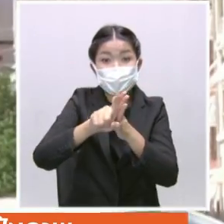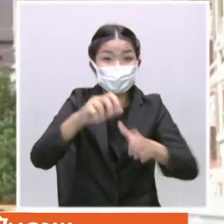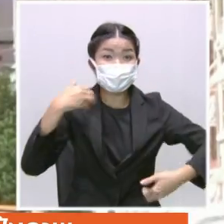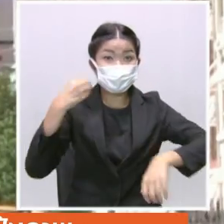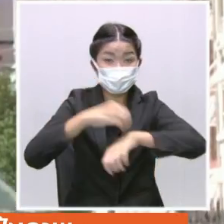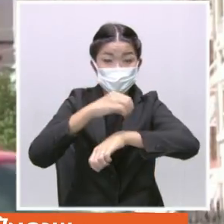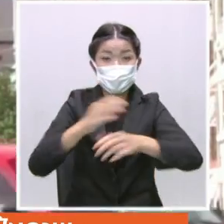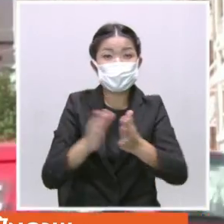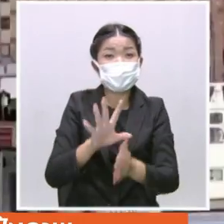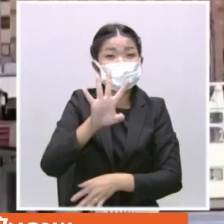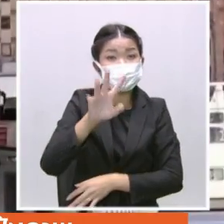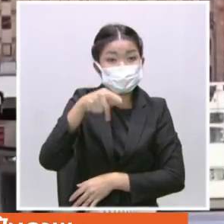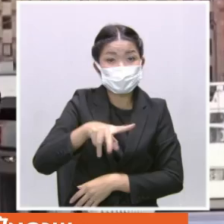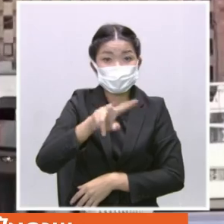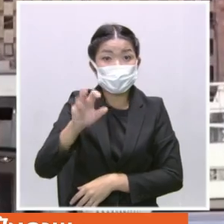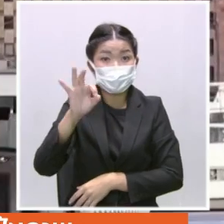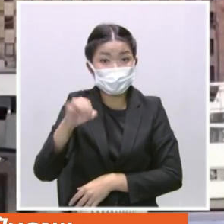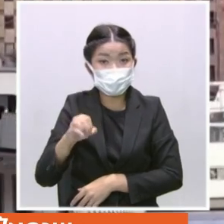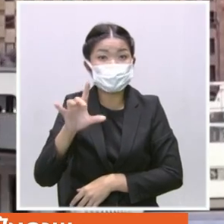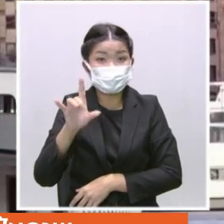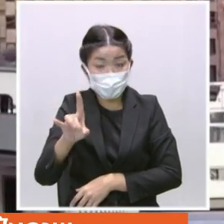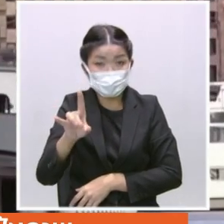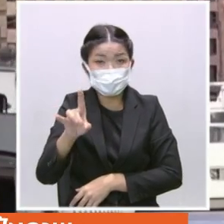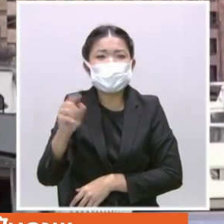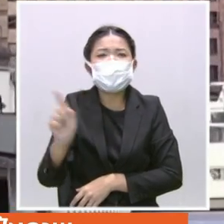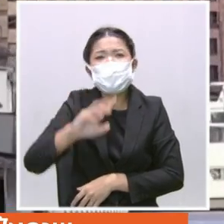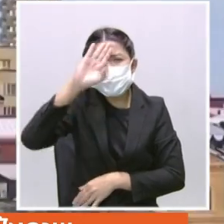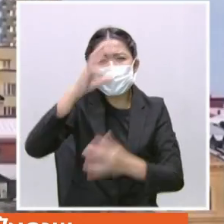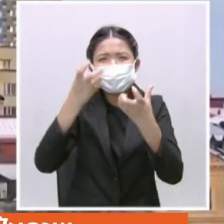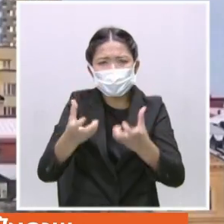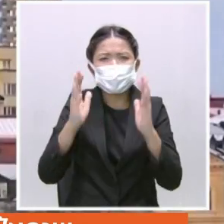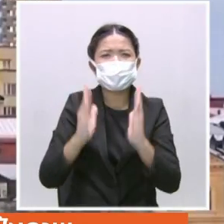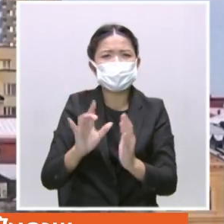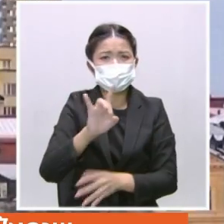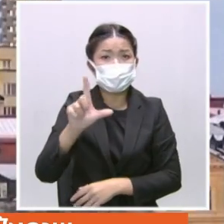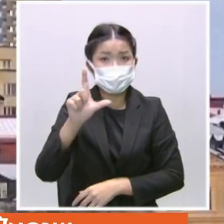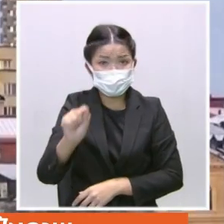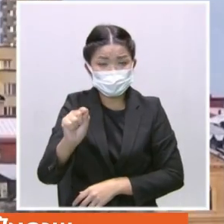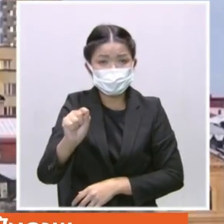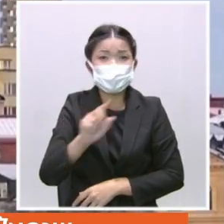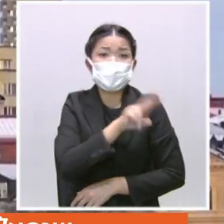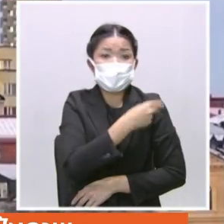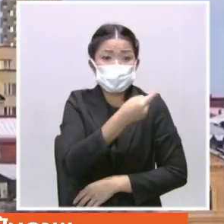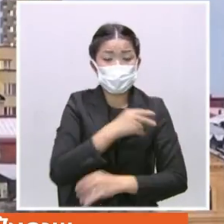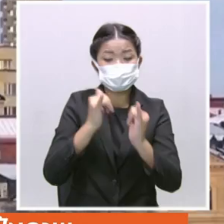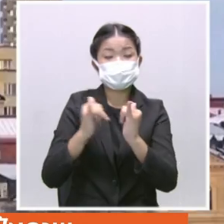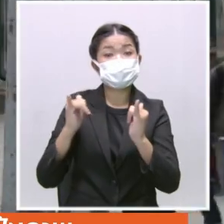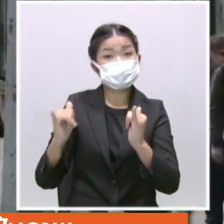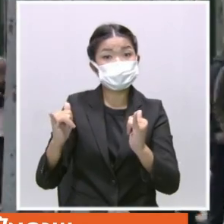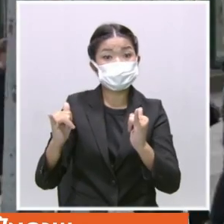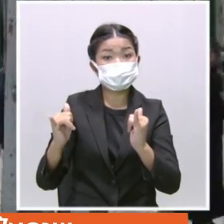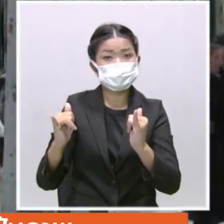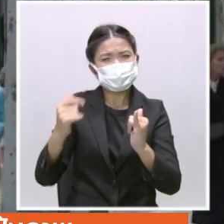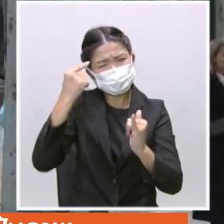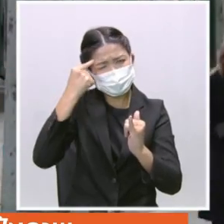ที่ 4,298 คนในจำนวนนี้มีอาการหนัก120คนรักษาตัวในโรงพยาบา